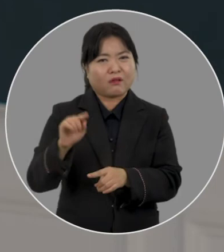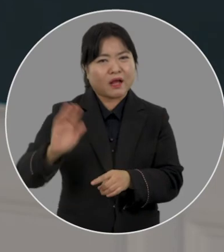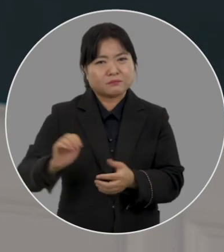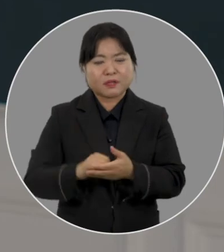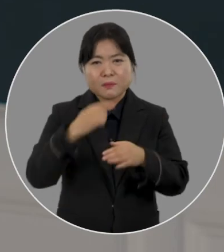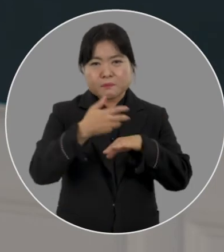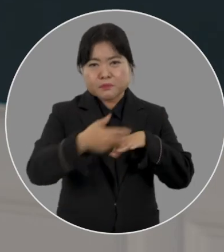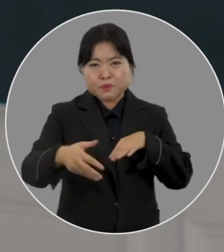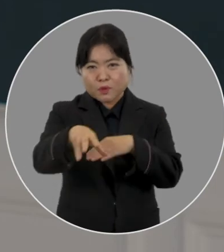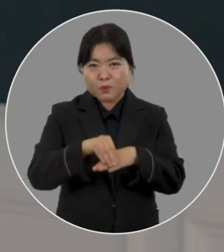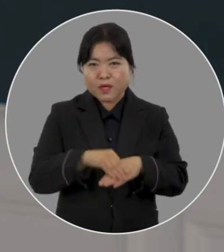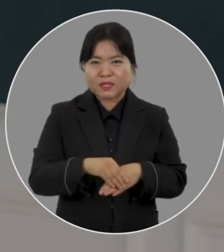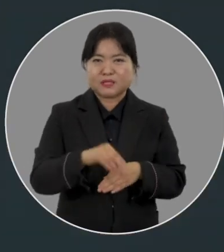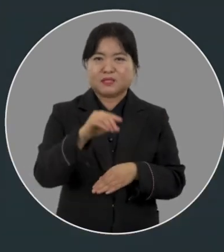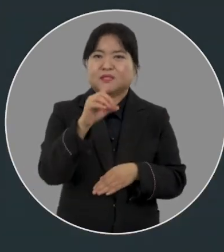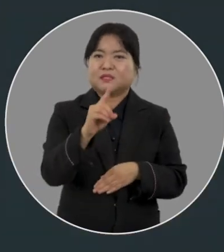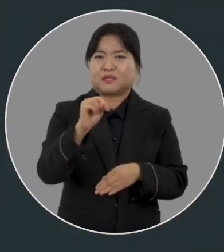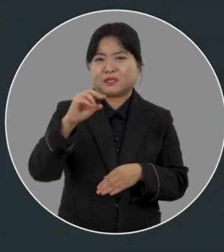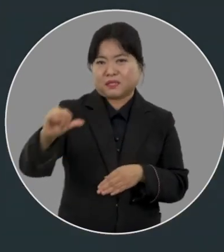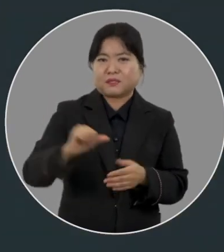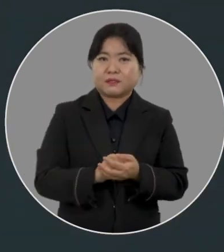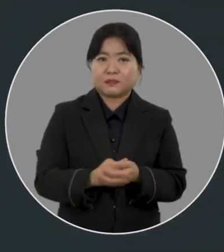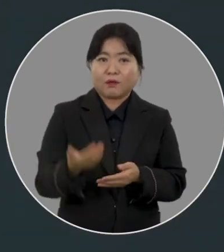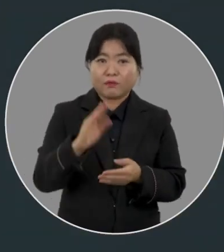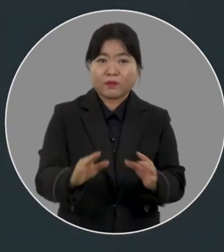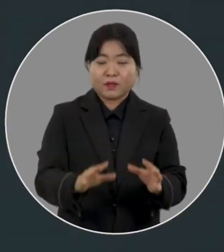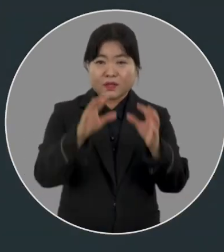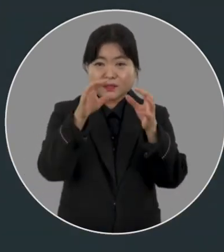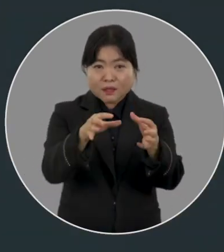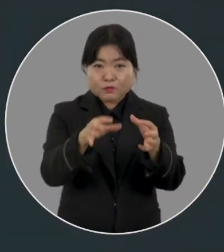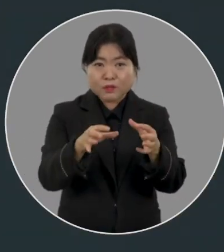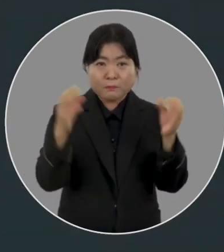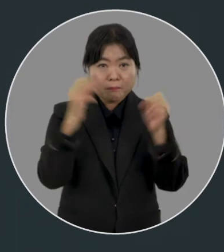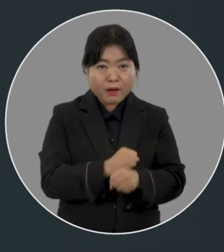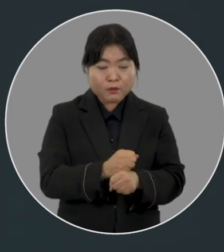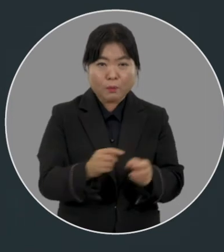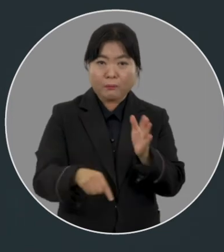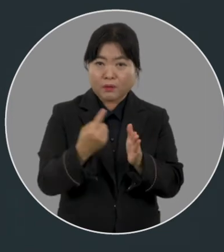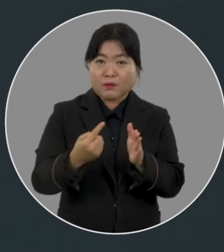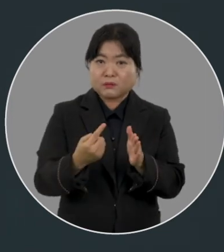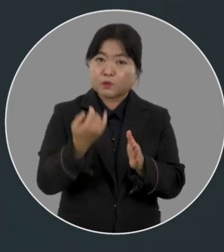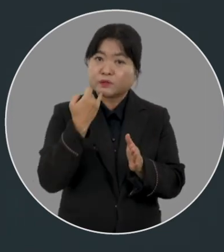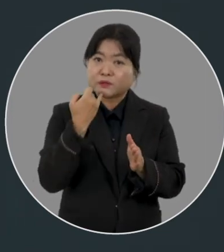속에 녹아있는 DNA입니다. 근데 제국이 망해도 100년은 간다고 그러잖아요.